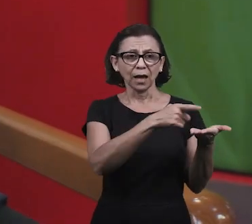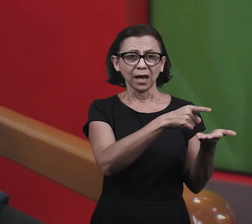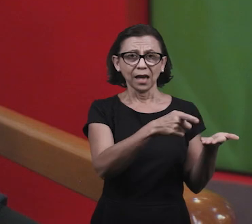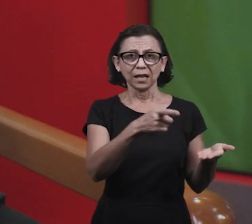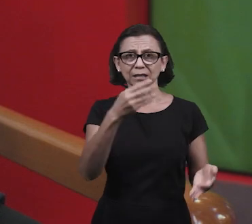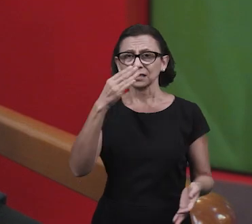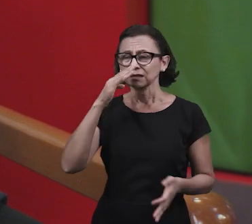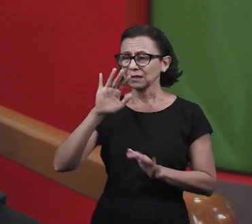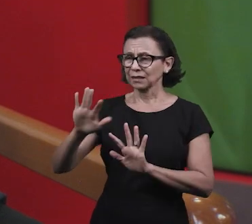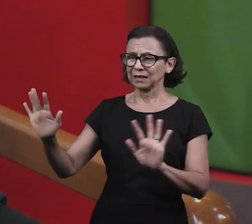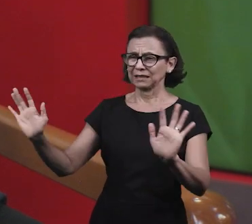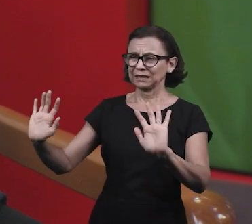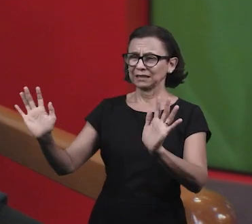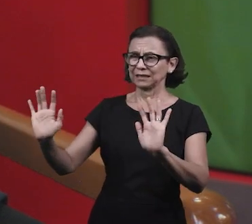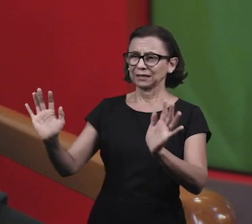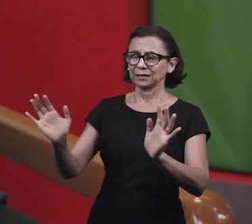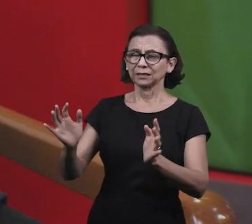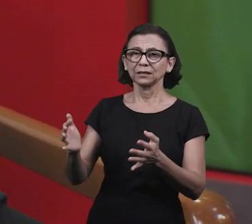scène. Devant